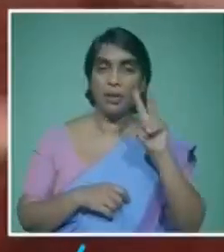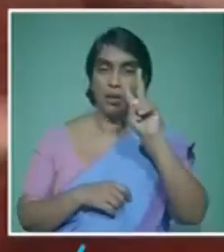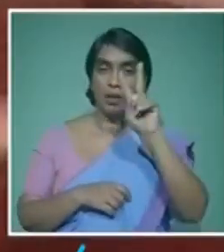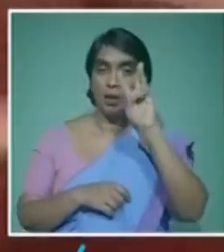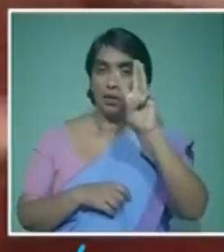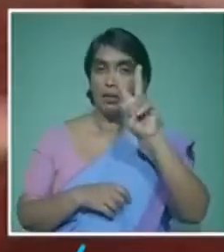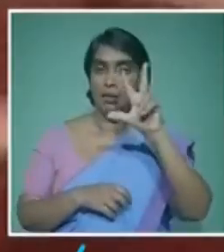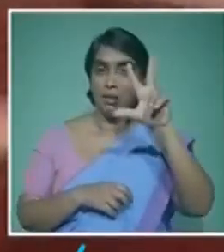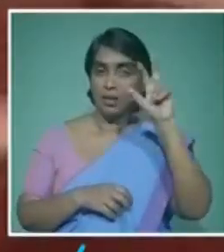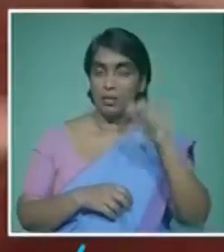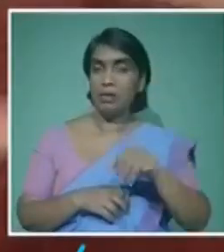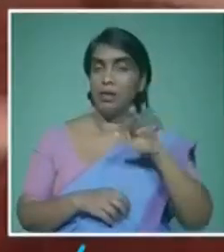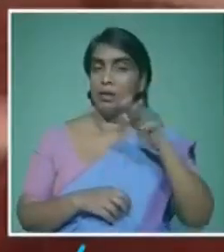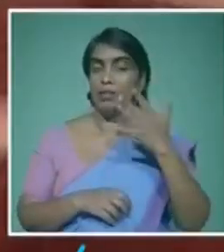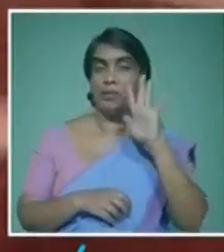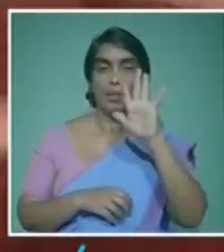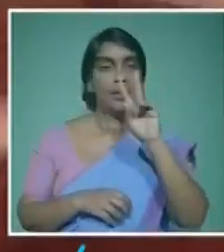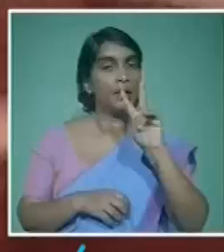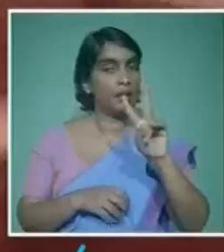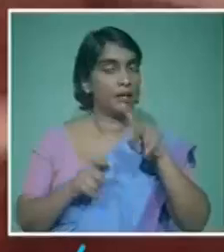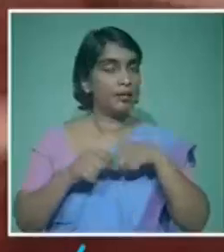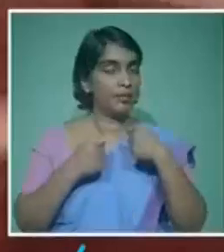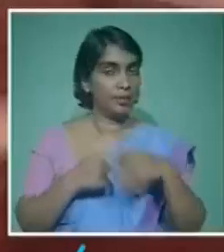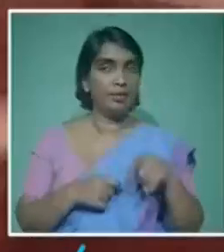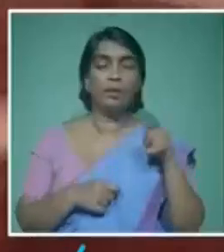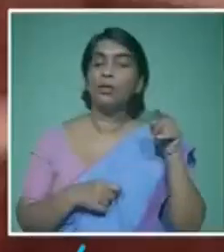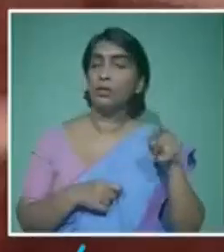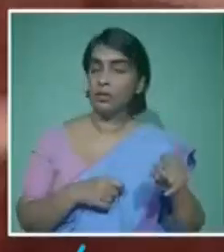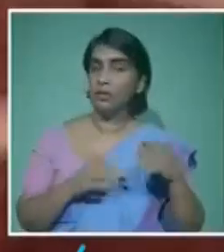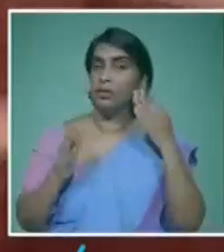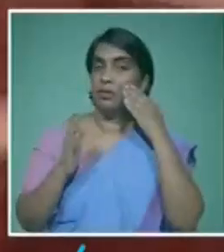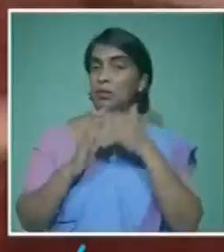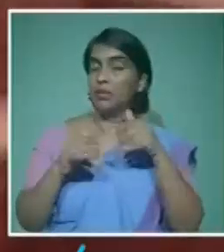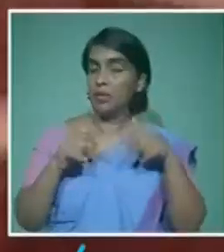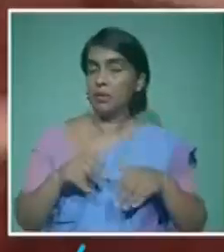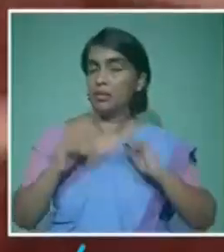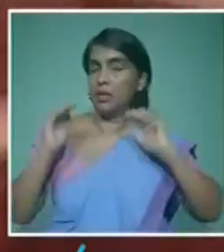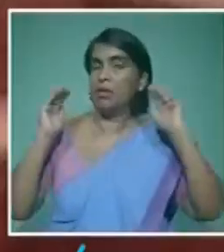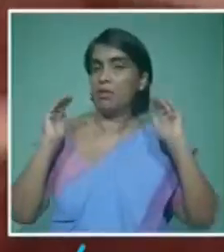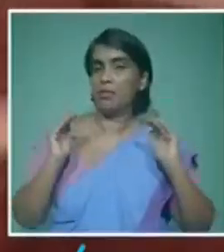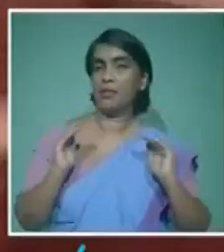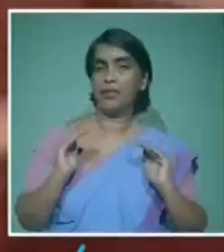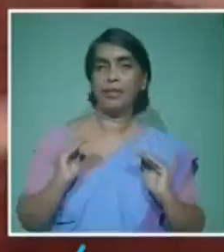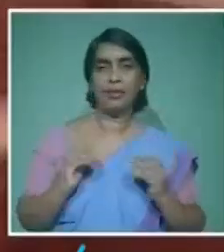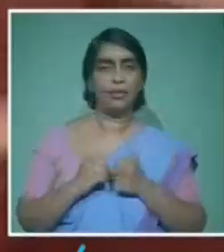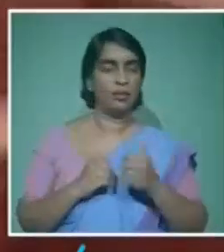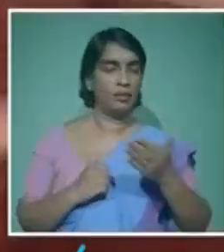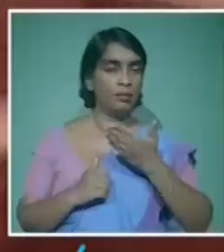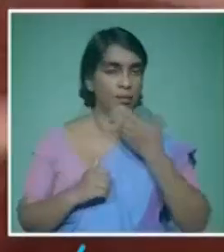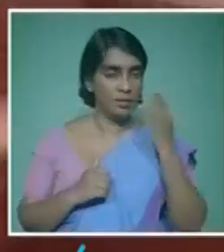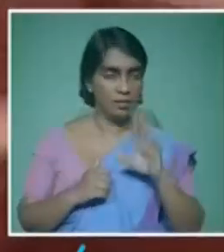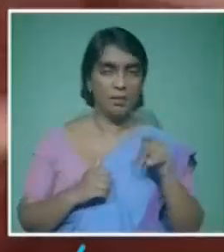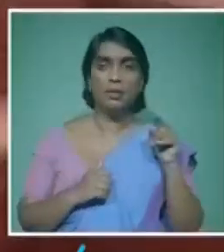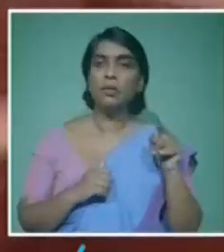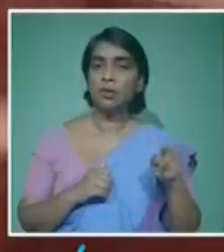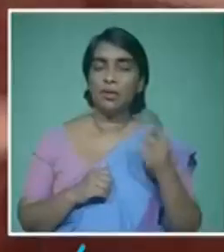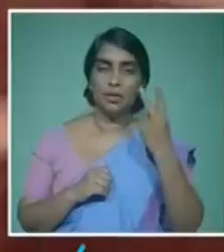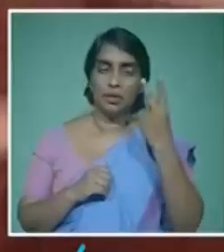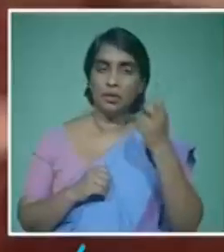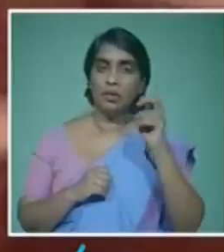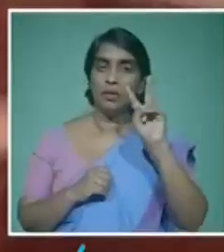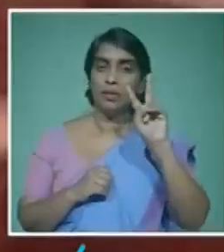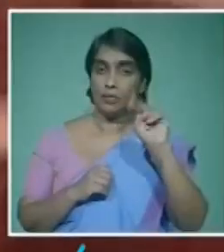38,952 மில்லியன் ரூபாவாக இருந்தது. அடுத்தடுத்த வருடங்களில் படிப்படியாக குறைக்கப்பட்டு 2020 ஆம் ஆண்டு